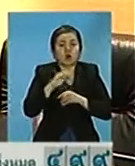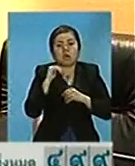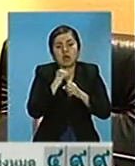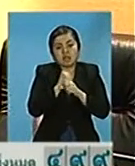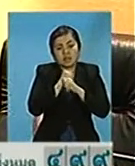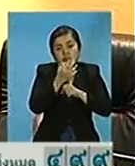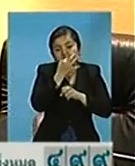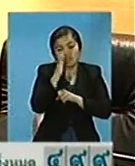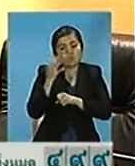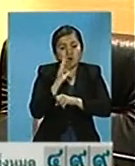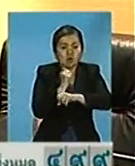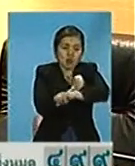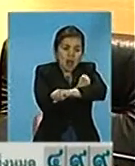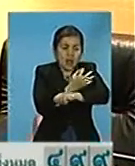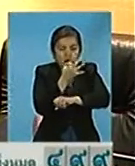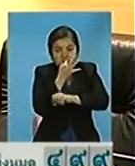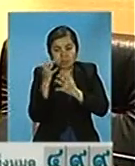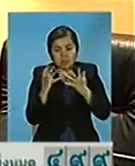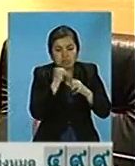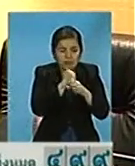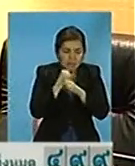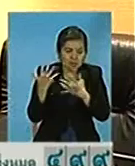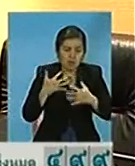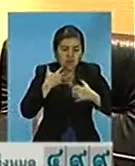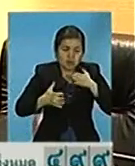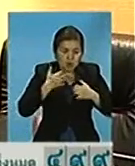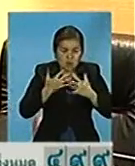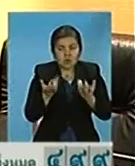านท่านไม่ต้องไปกลัวว่าแรงงานชาวสวนยางจะเดือดร้อน